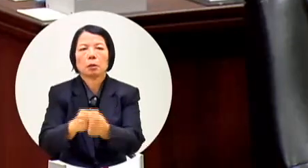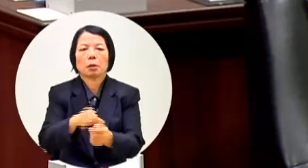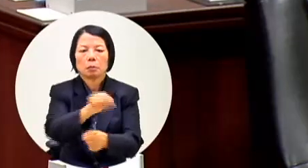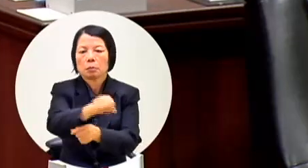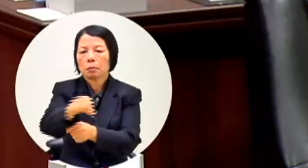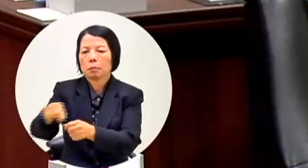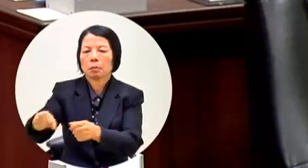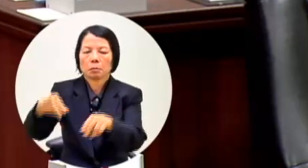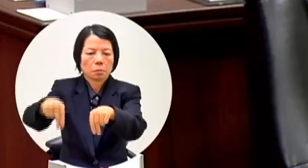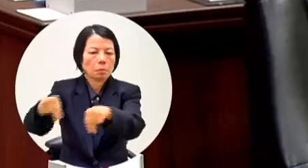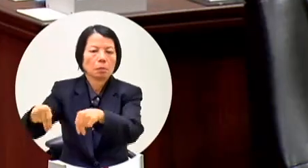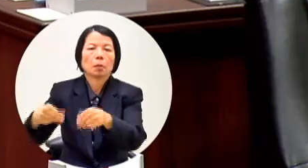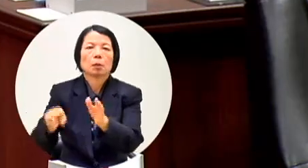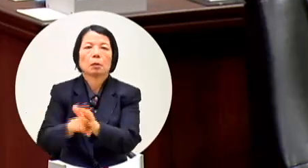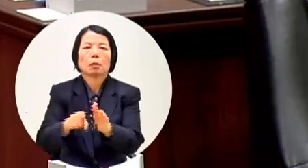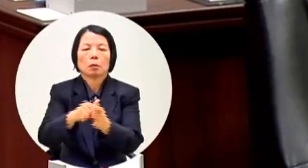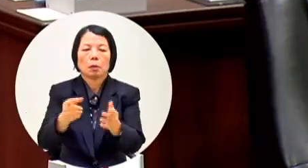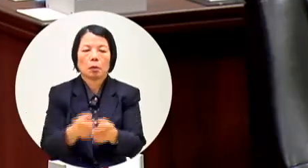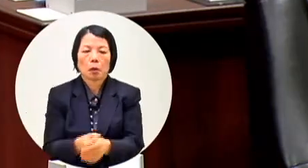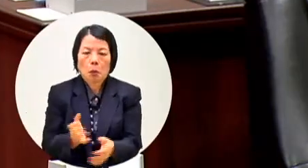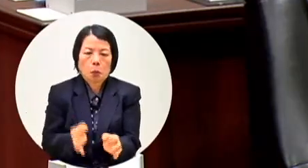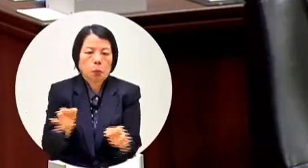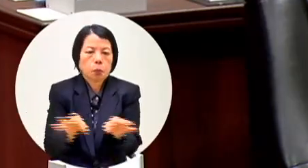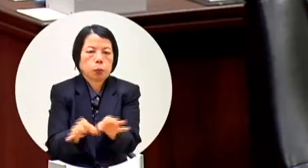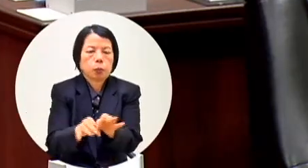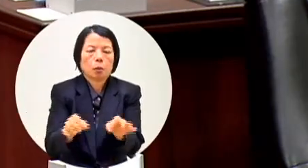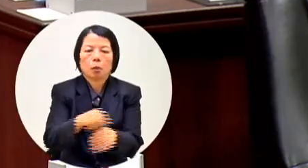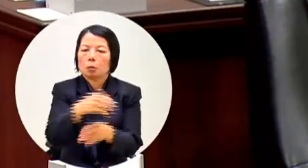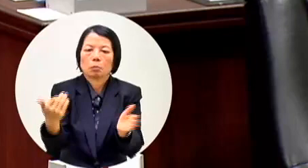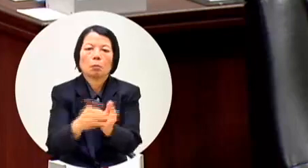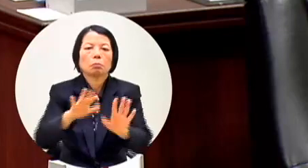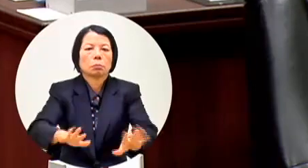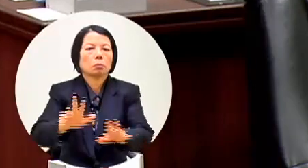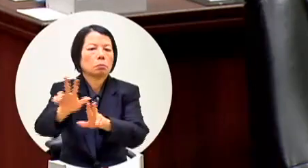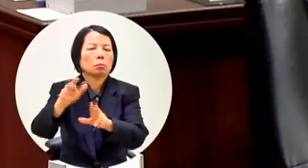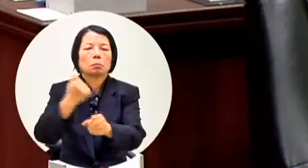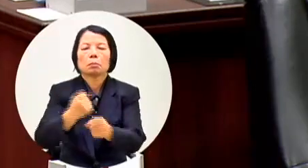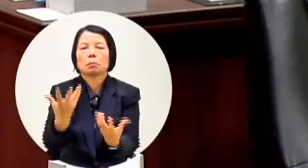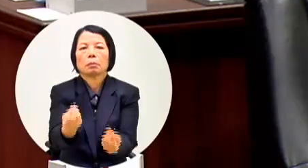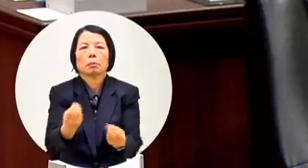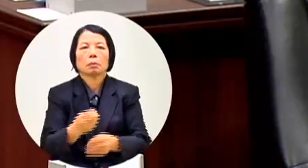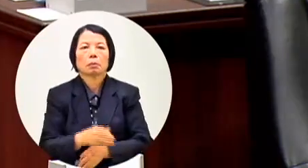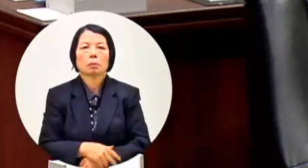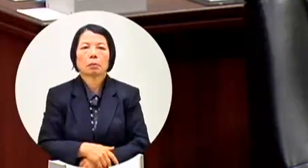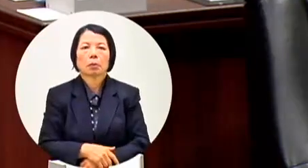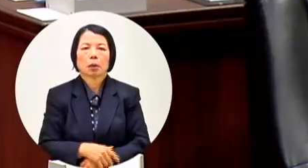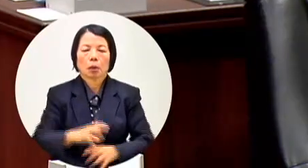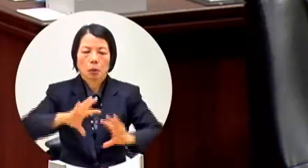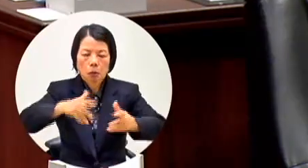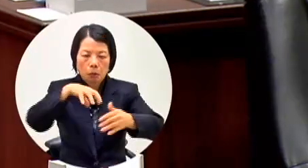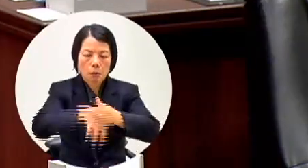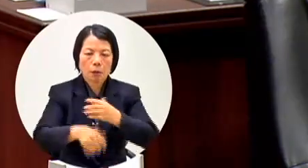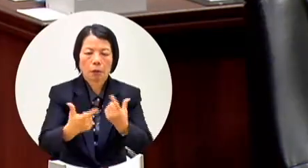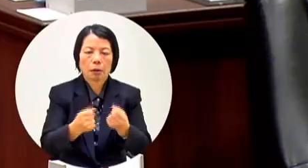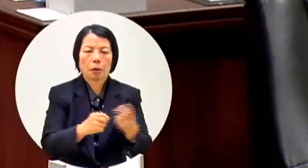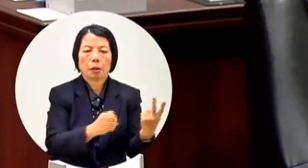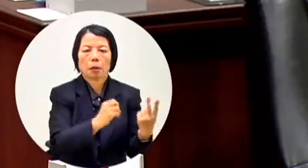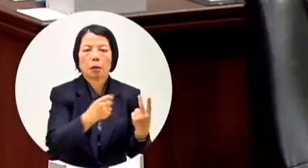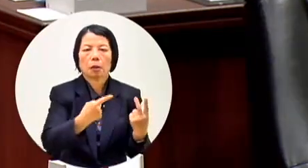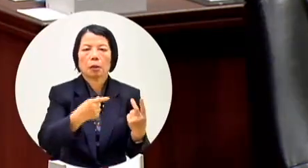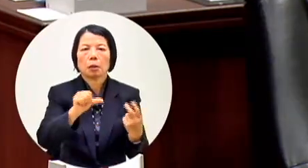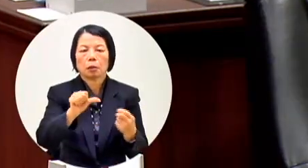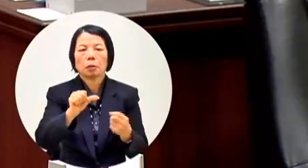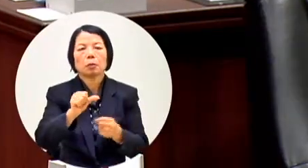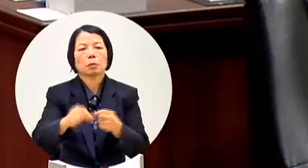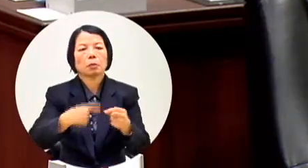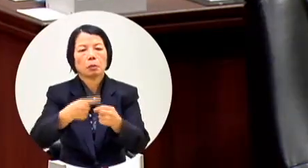有捐赠的款项，至今都没有履行，也没有下文。再看一下国内的例子，2015年签 ECFA 之后，